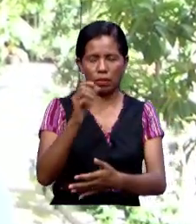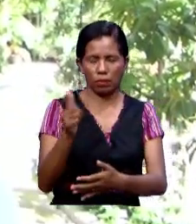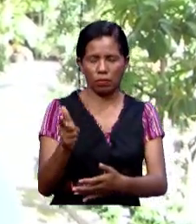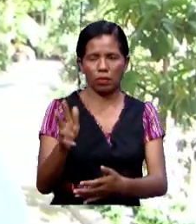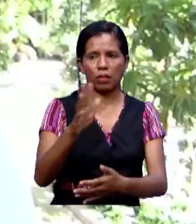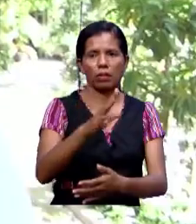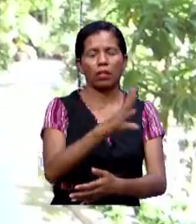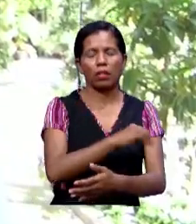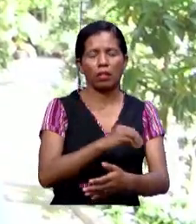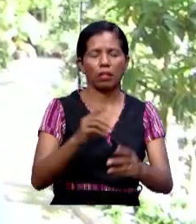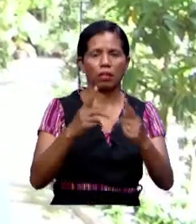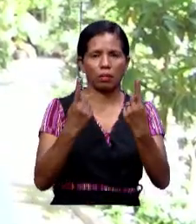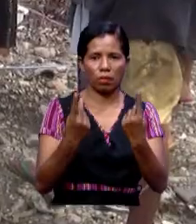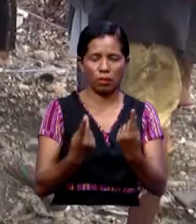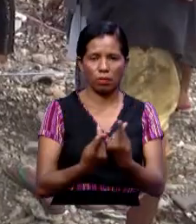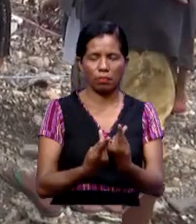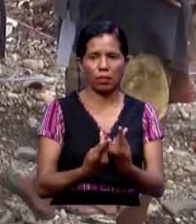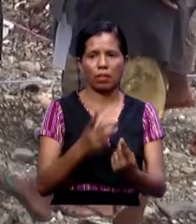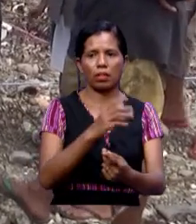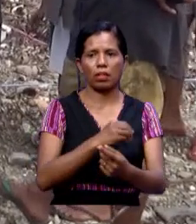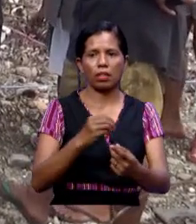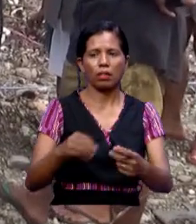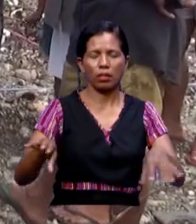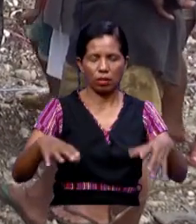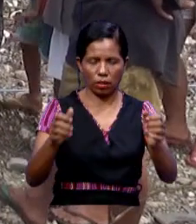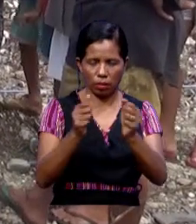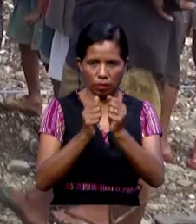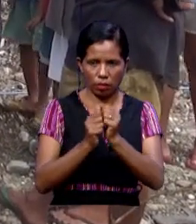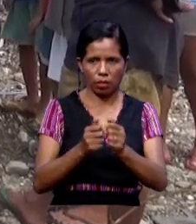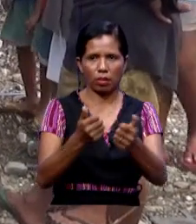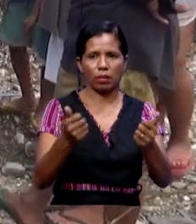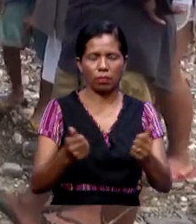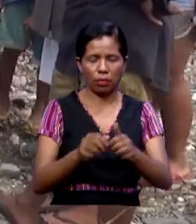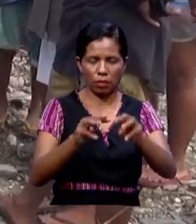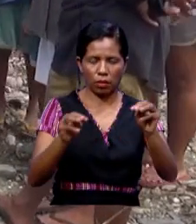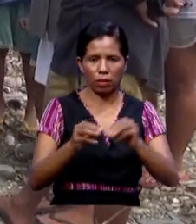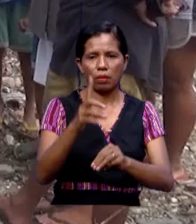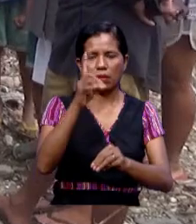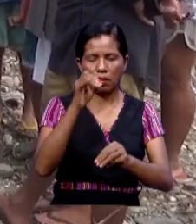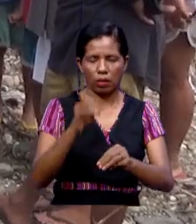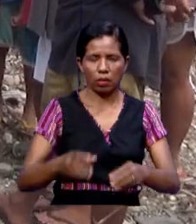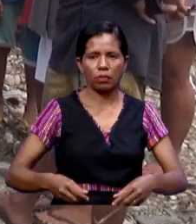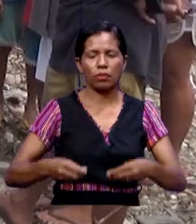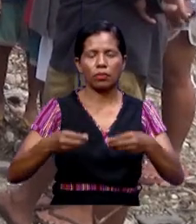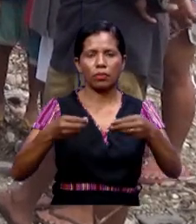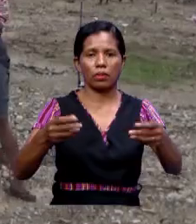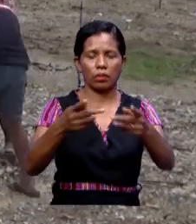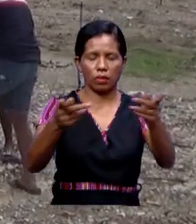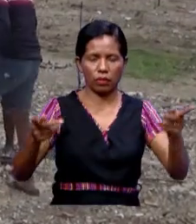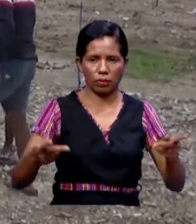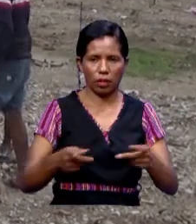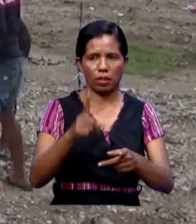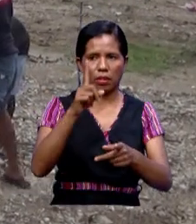empresário Timor Oan Ricardo Cardoso Neo, serviço hamuto com a autoridade município de Dili, oferece rai hectare